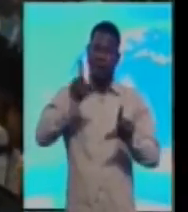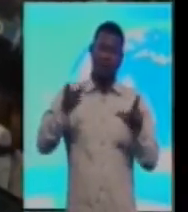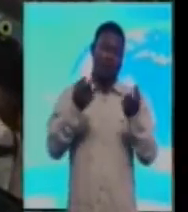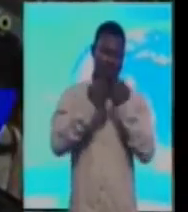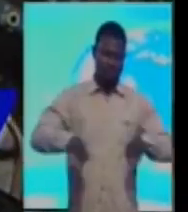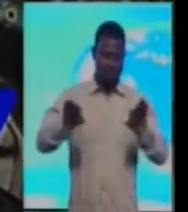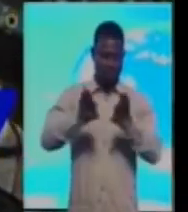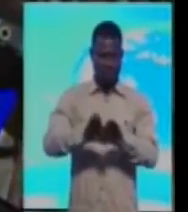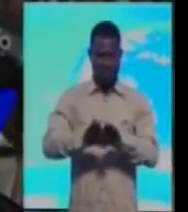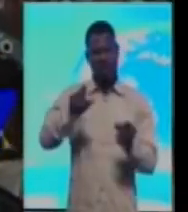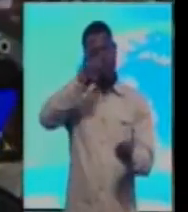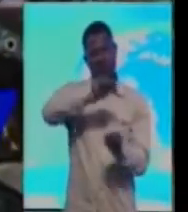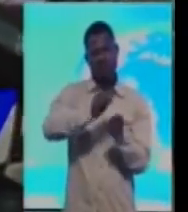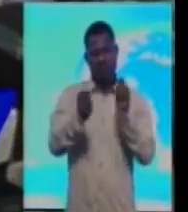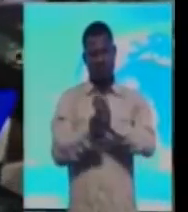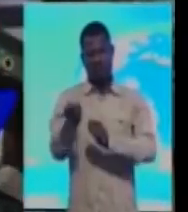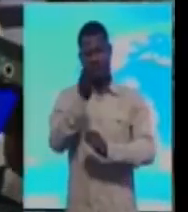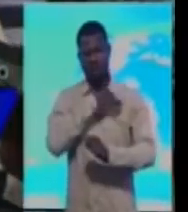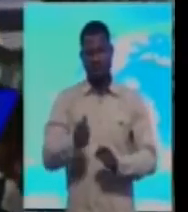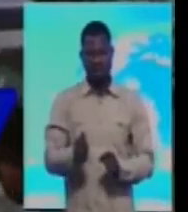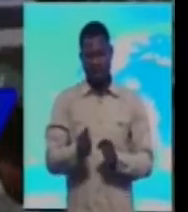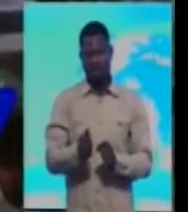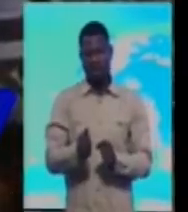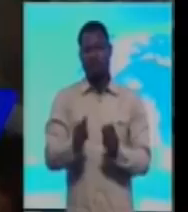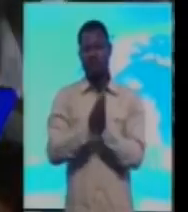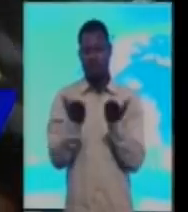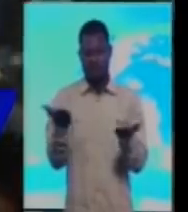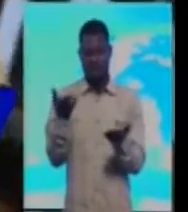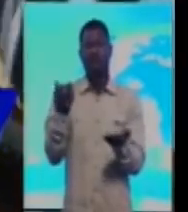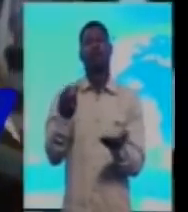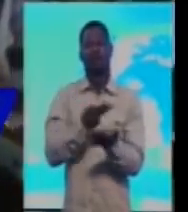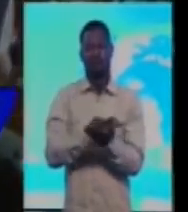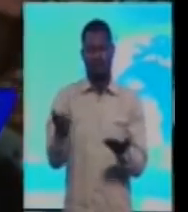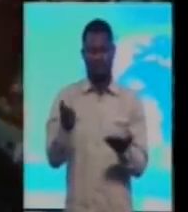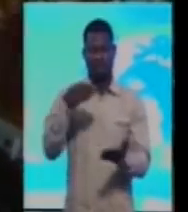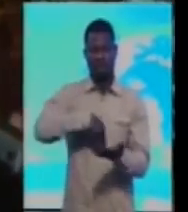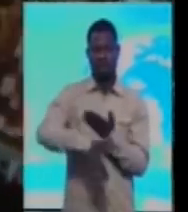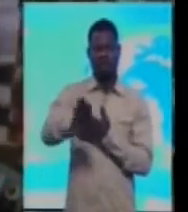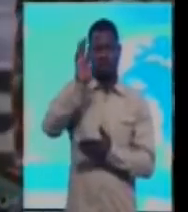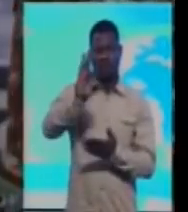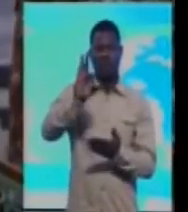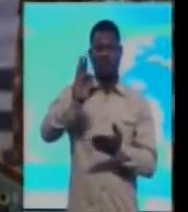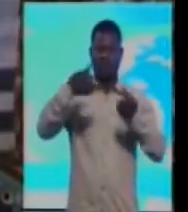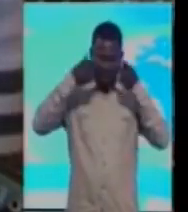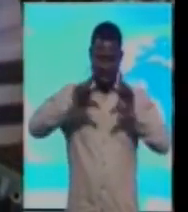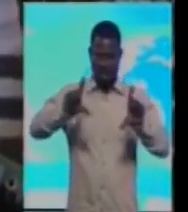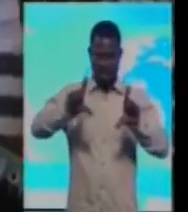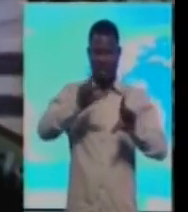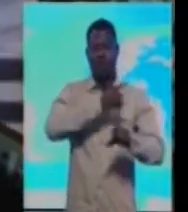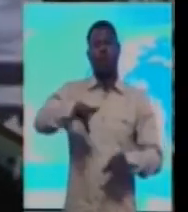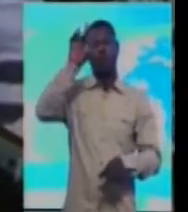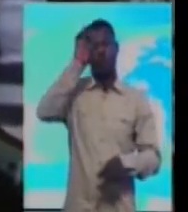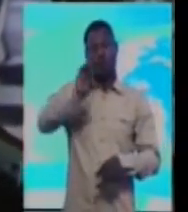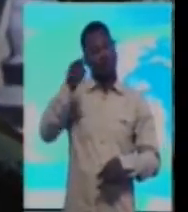d'un tel ouvrage envisagé dans 9 langues, surtout 8 langues du Burkina